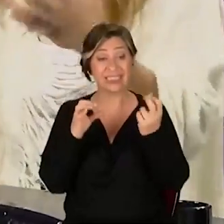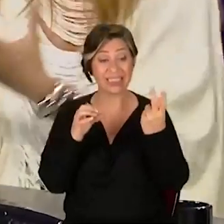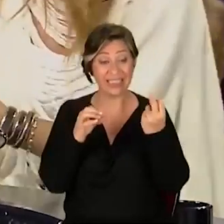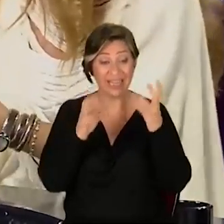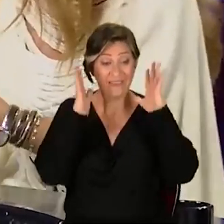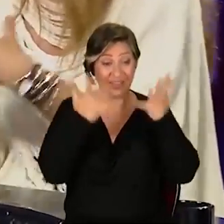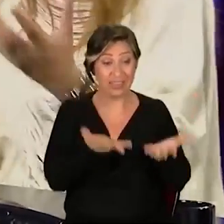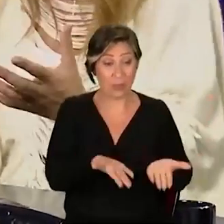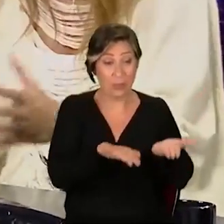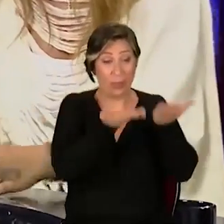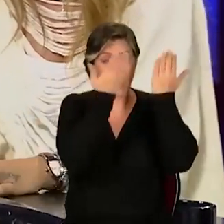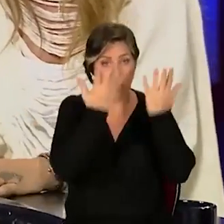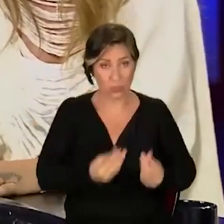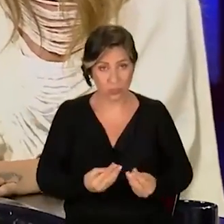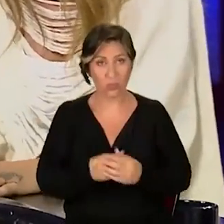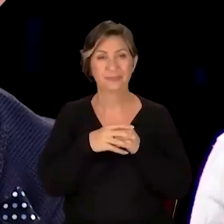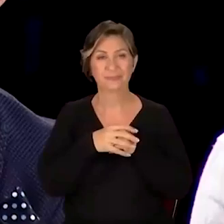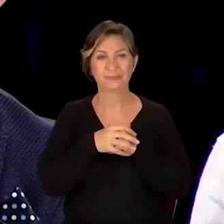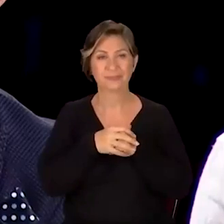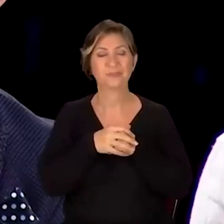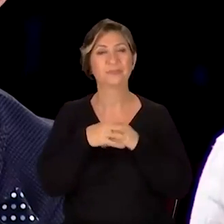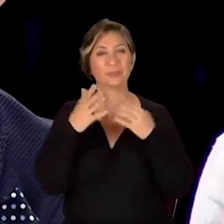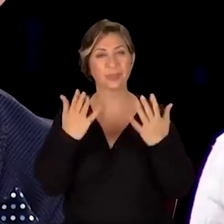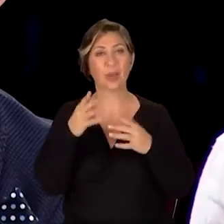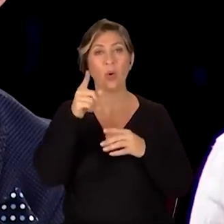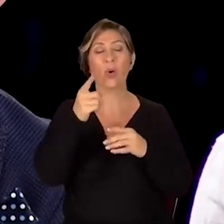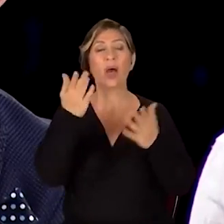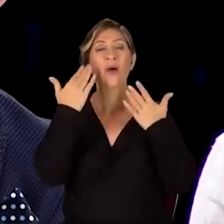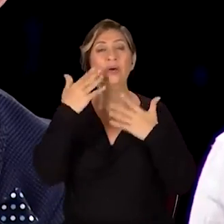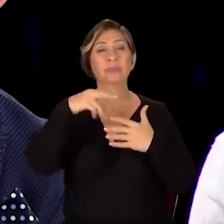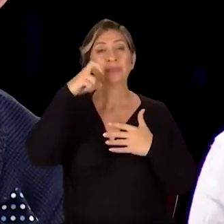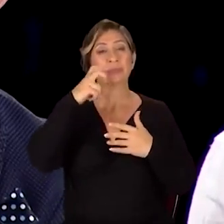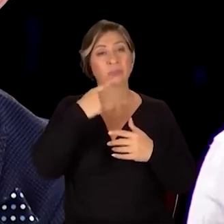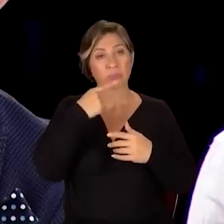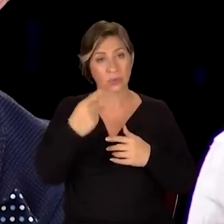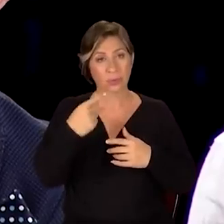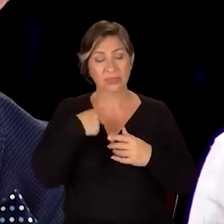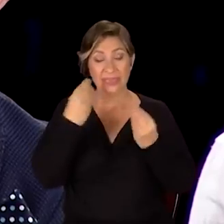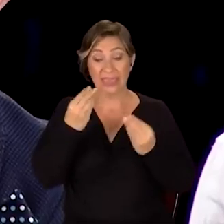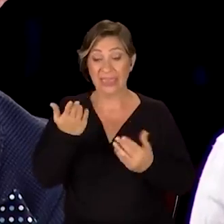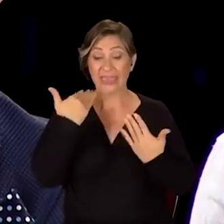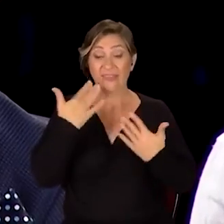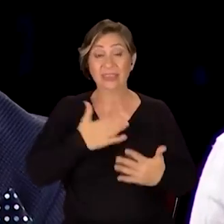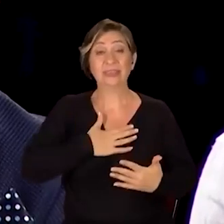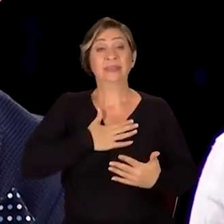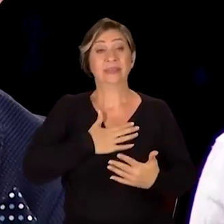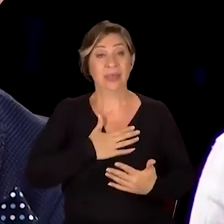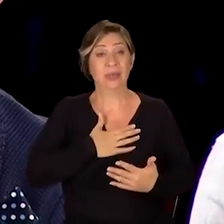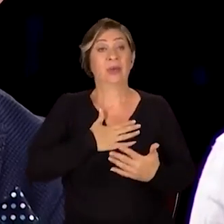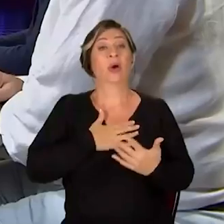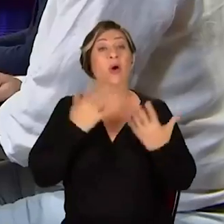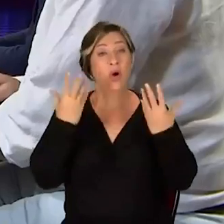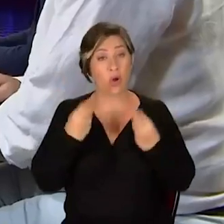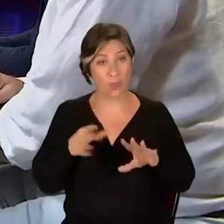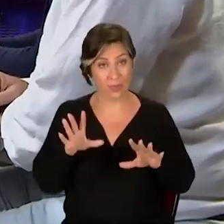ürediğini, çoğaldığını anlatıyor ve bu şekilde ödülü alıyor. Peki bu oksijen meselesini söylüyor. Yani biz iyi nefes alamıyoruz aslında. Evet,